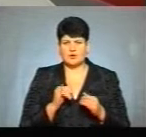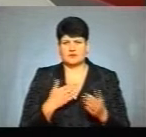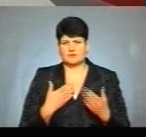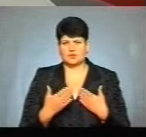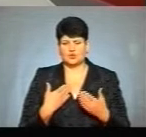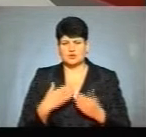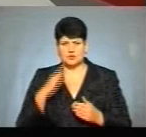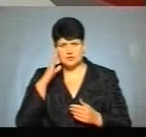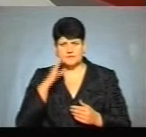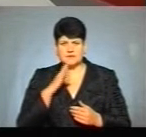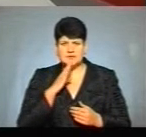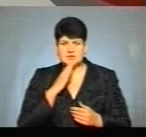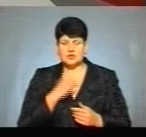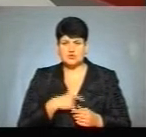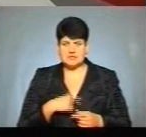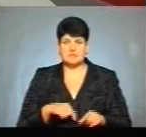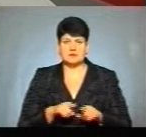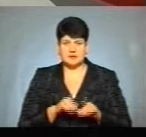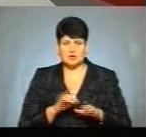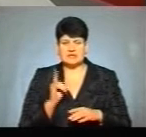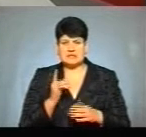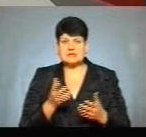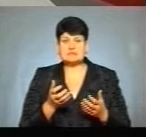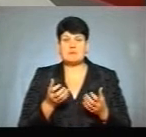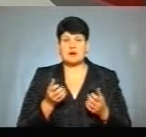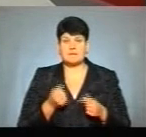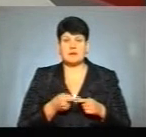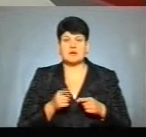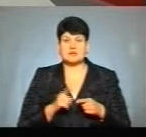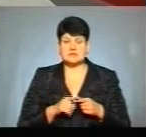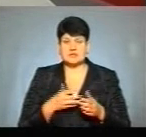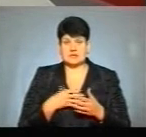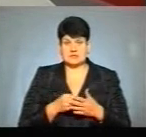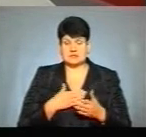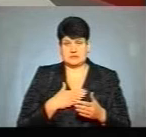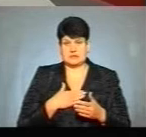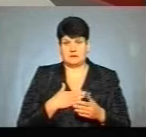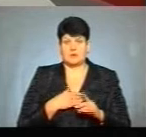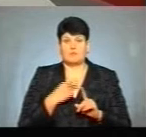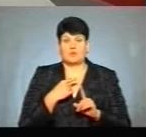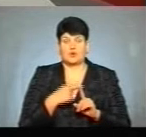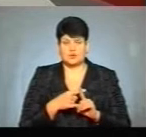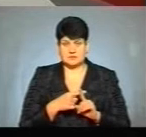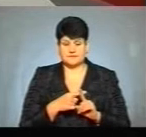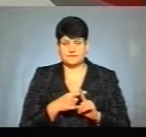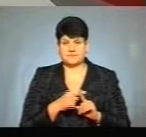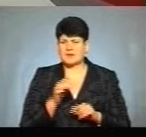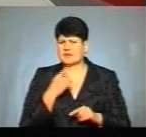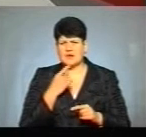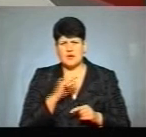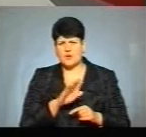чоловіка або до жінки, відповідне ставлення до себе, тому що дитина сприймає це на свій рахунок. Плюс, ми вже не говоримо